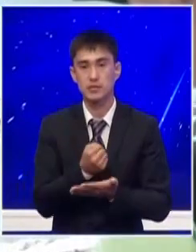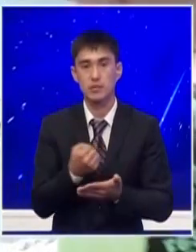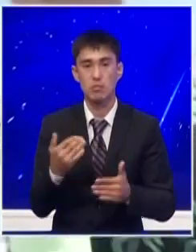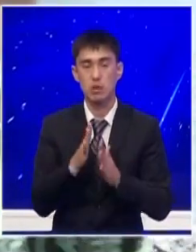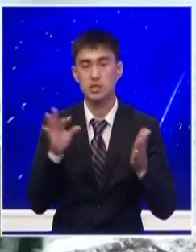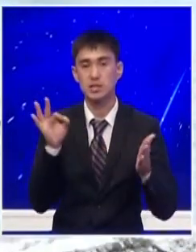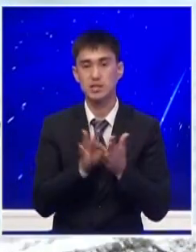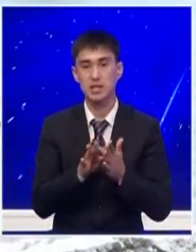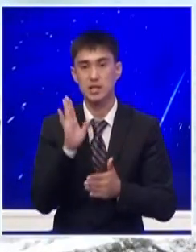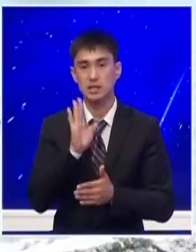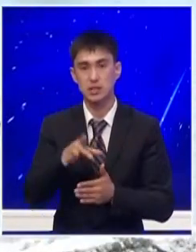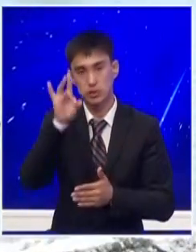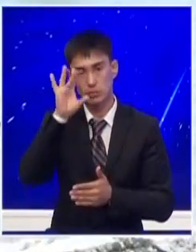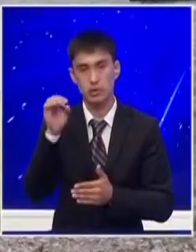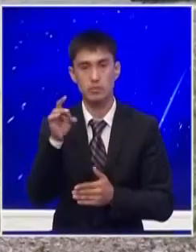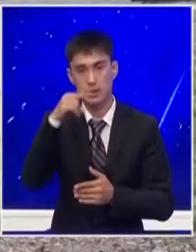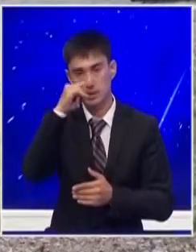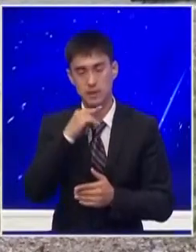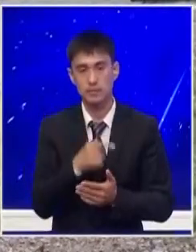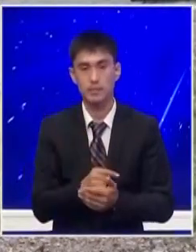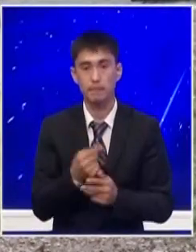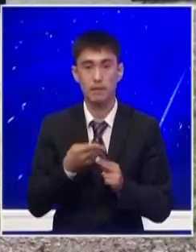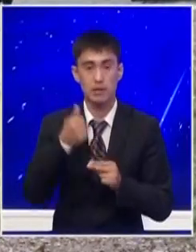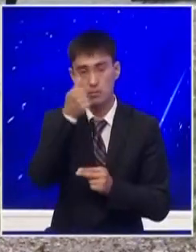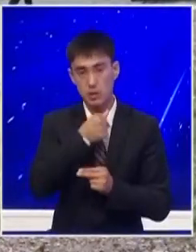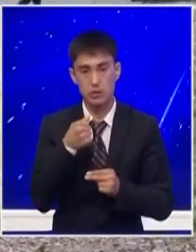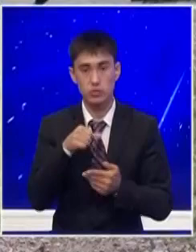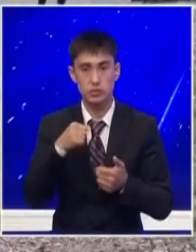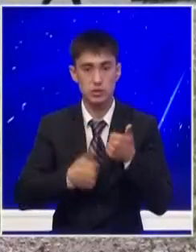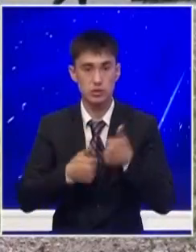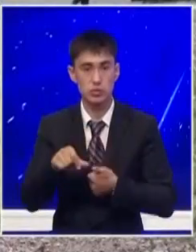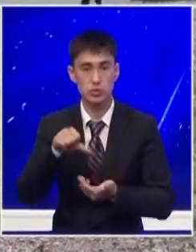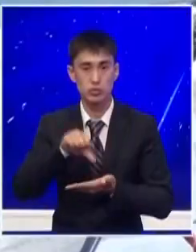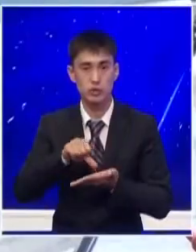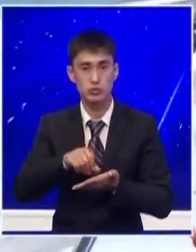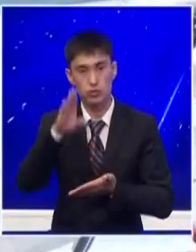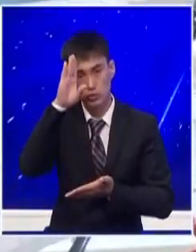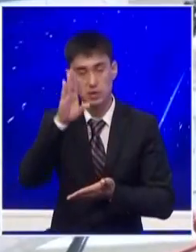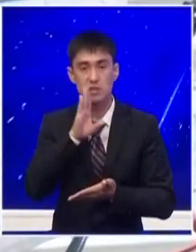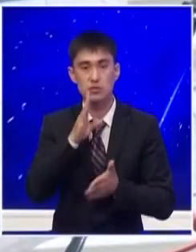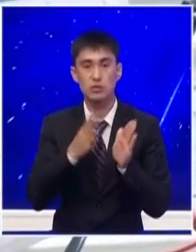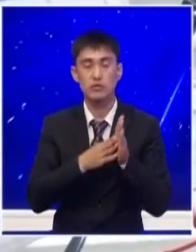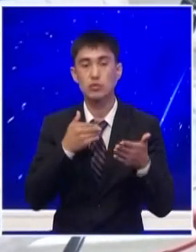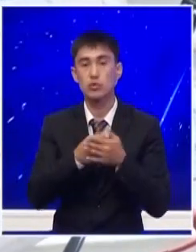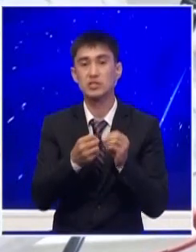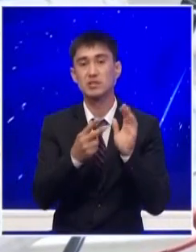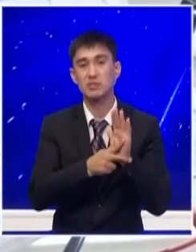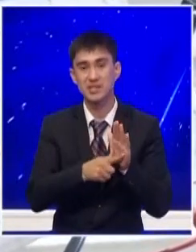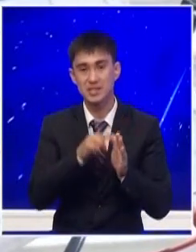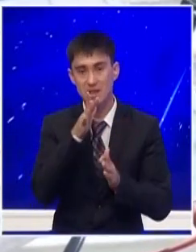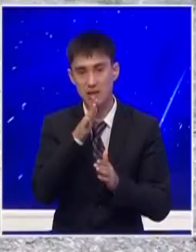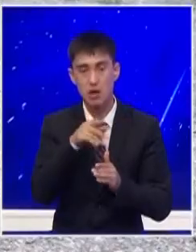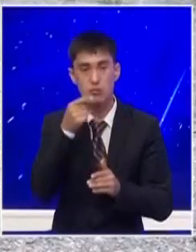цель – стать чемпионом Казахстана. В этом году в состязаниях участвуют юноши и девушки от 9 до 17 лет, а